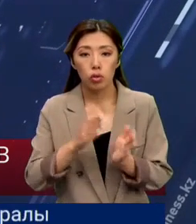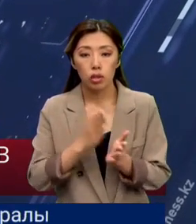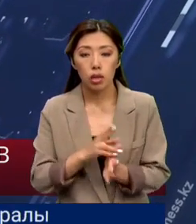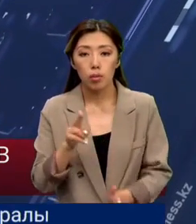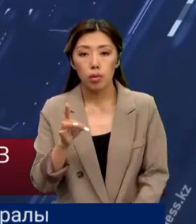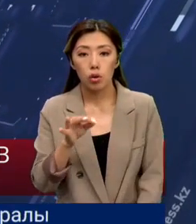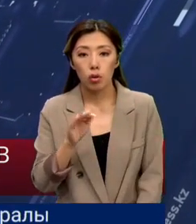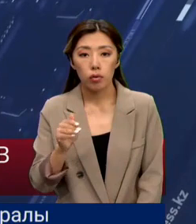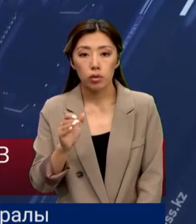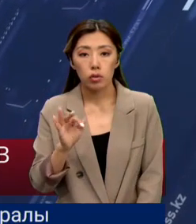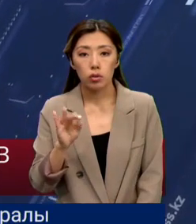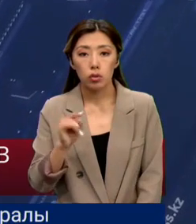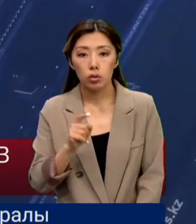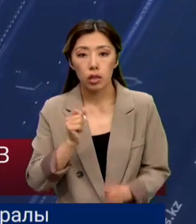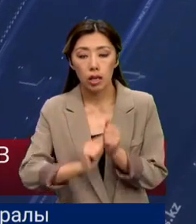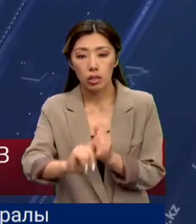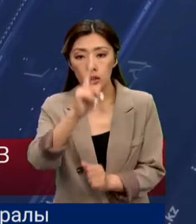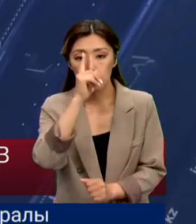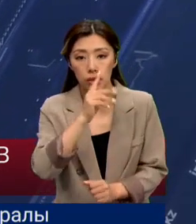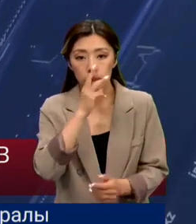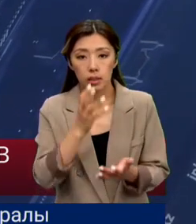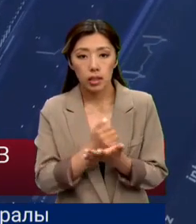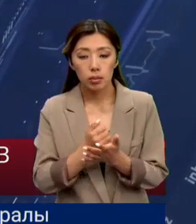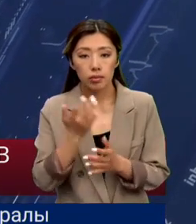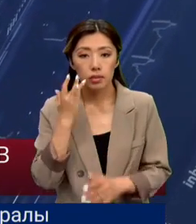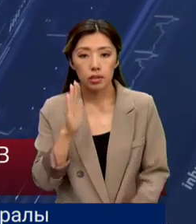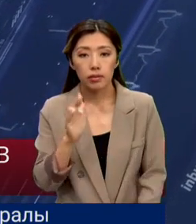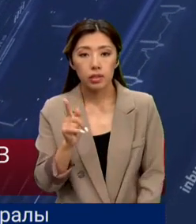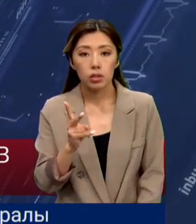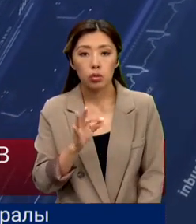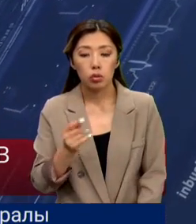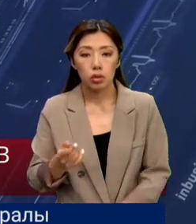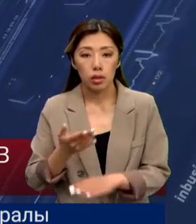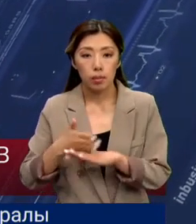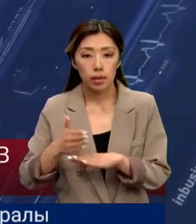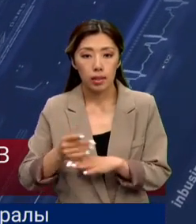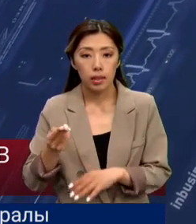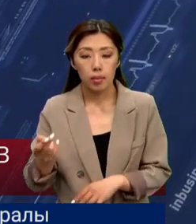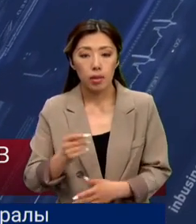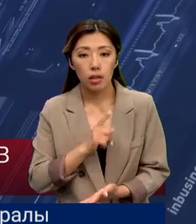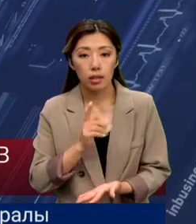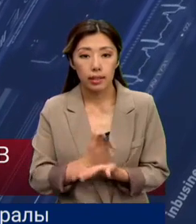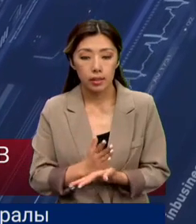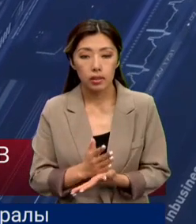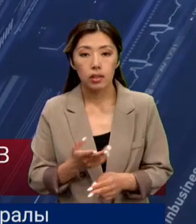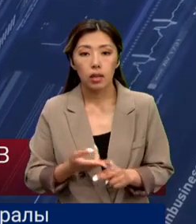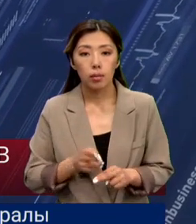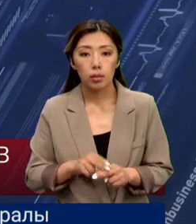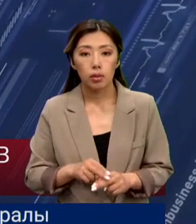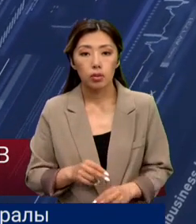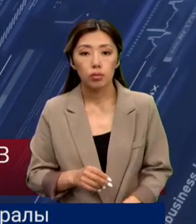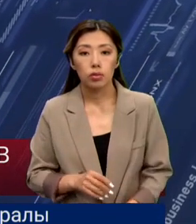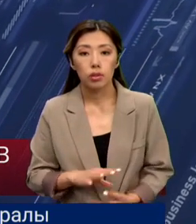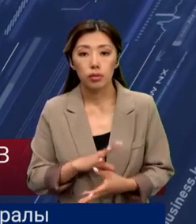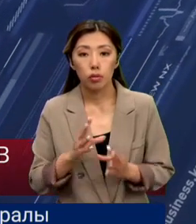Ежемесячно заработные платы отчисляют соответствующие взносы. Ну, кроме этого, конечно, мы в